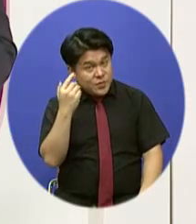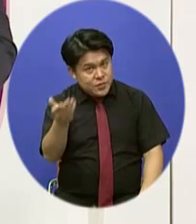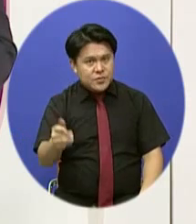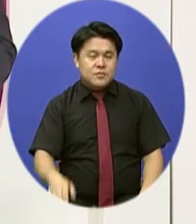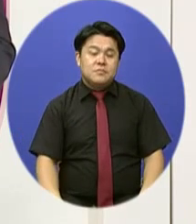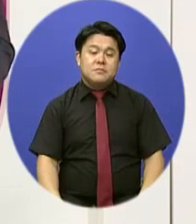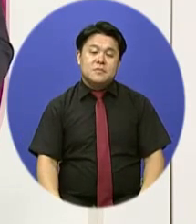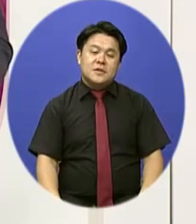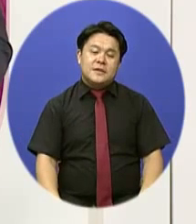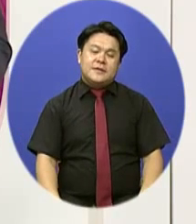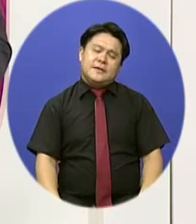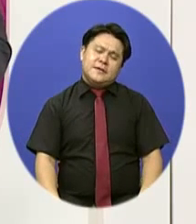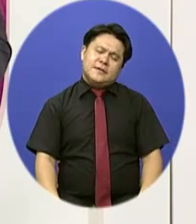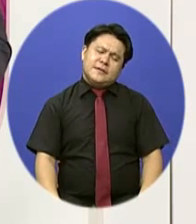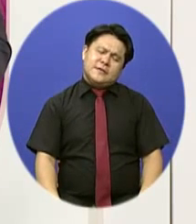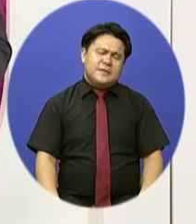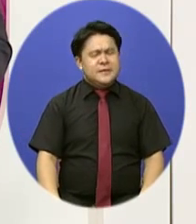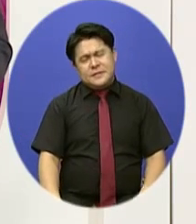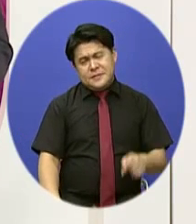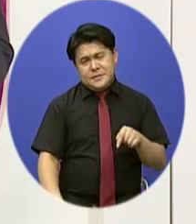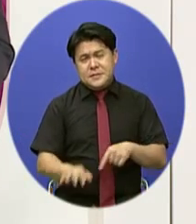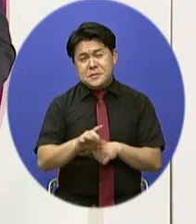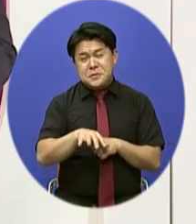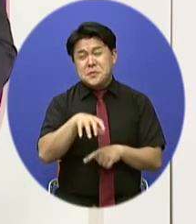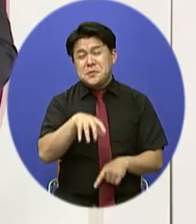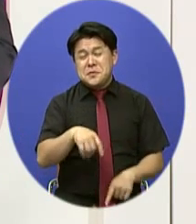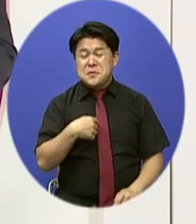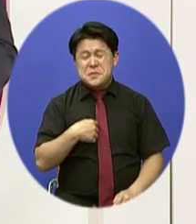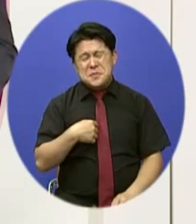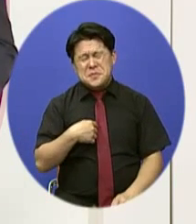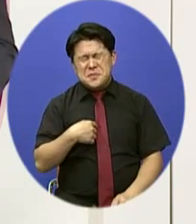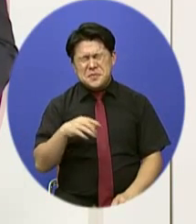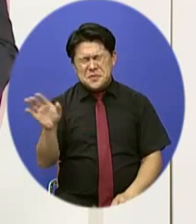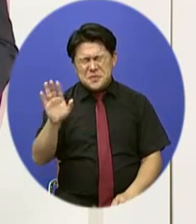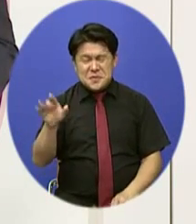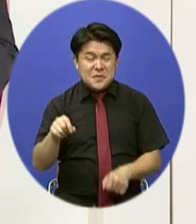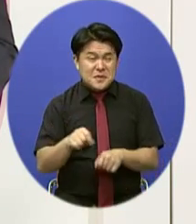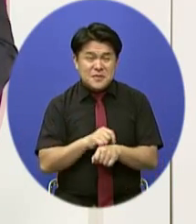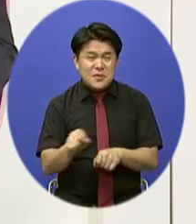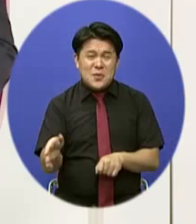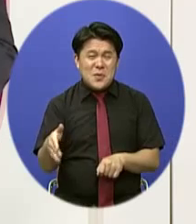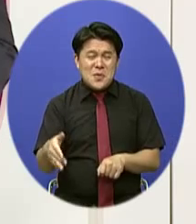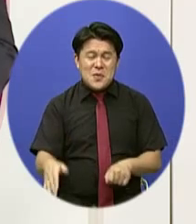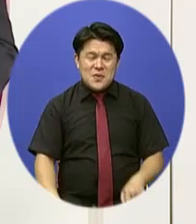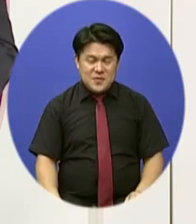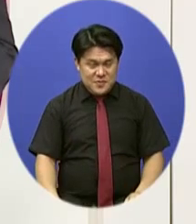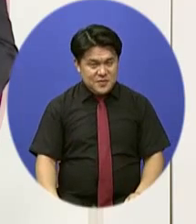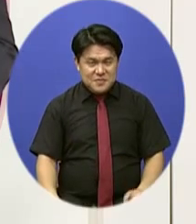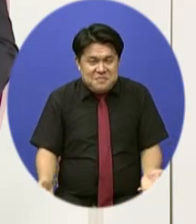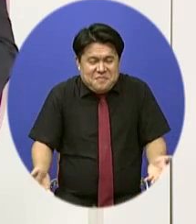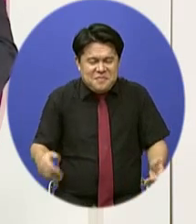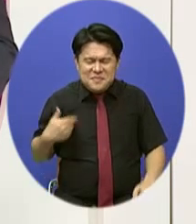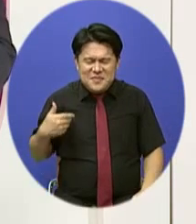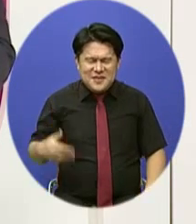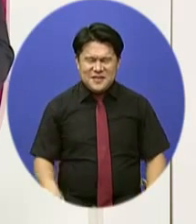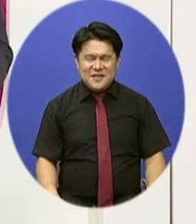뭐 여기는 시골이기 때문에 네. 예, 그쪽 뭐 경기 그 관계는 잘 모릅니다.